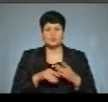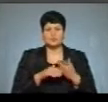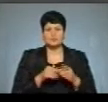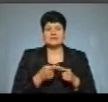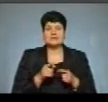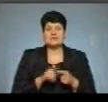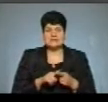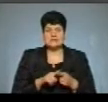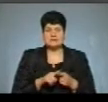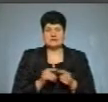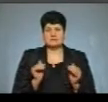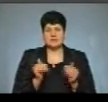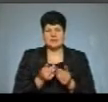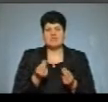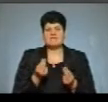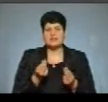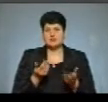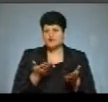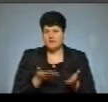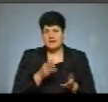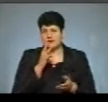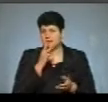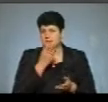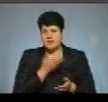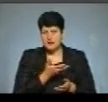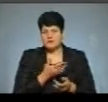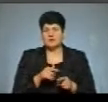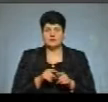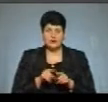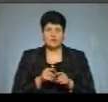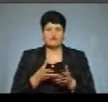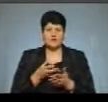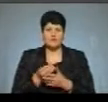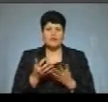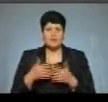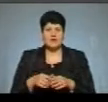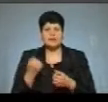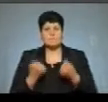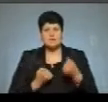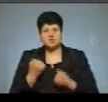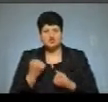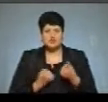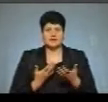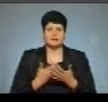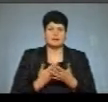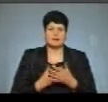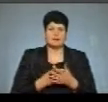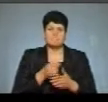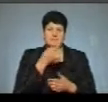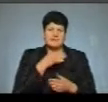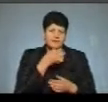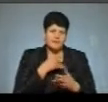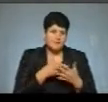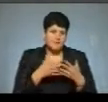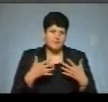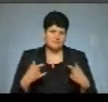це, звісно, низьке фінансування, як і зарплати, так і фінансування на обладнання. Машини, обладнання в машинах, медикаменти і всі